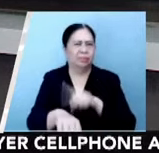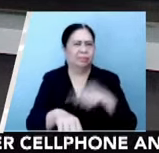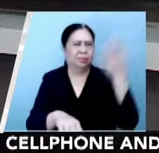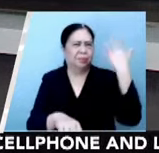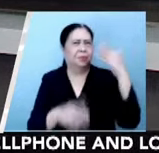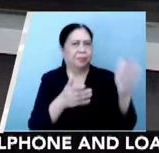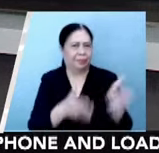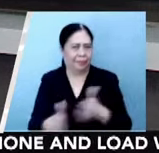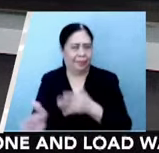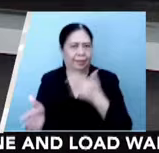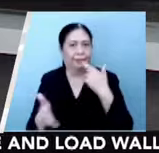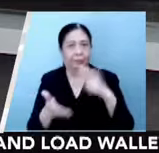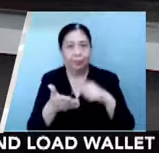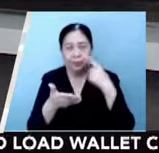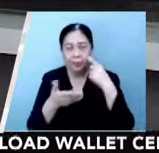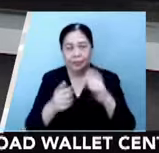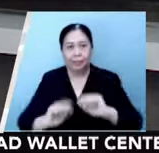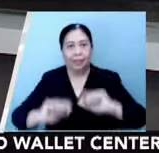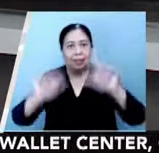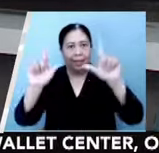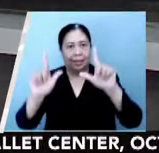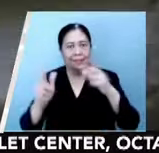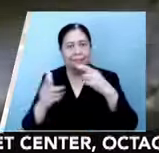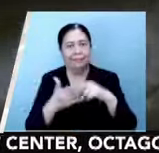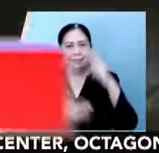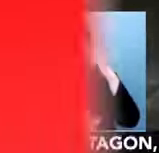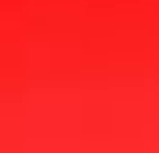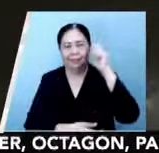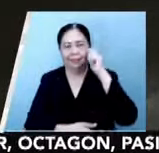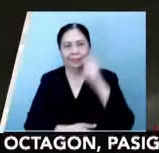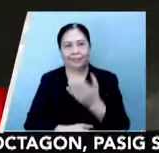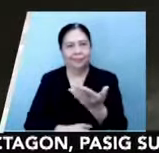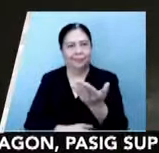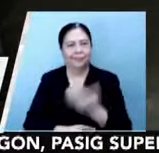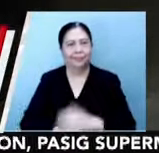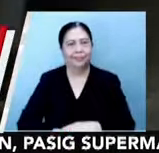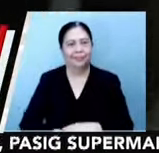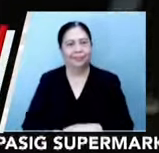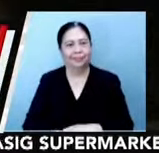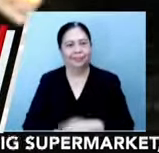kung saan-saan sa live na pagtutok ni Rafi Tima. Rafi!